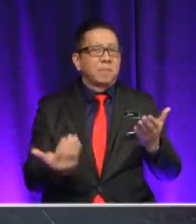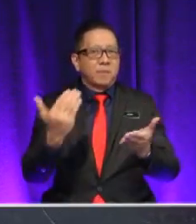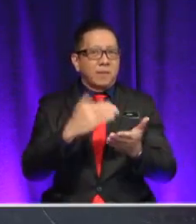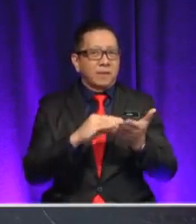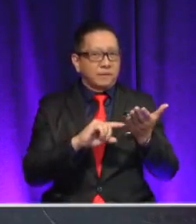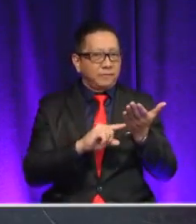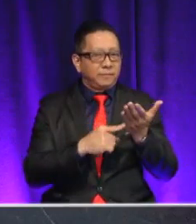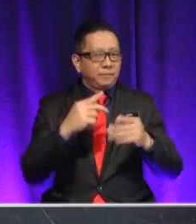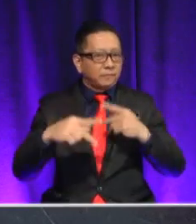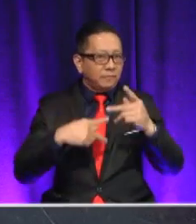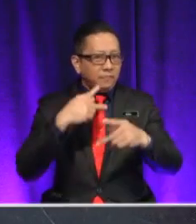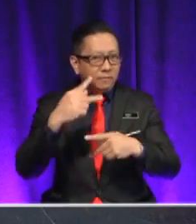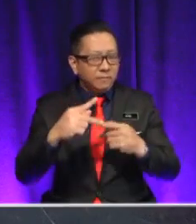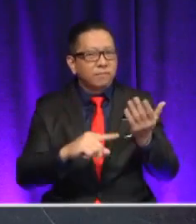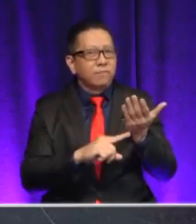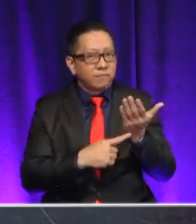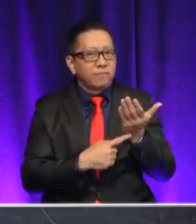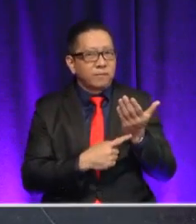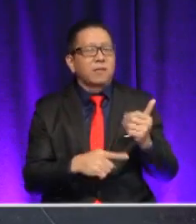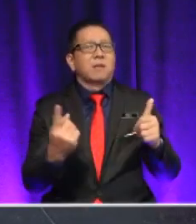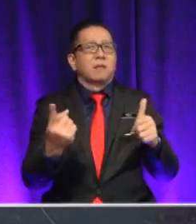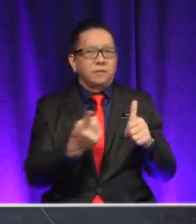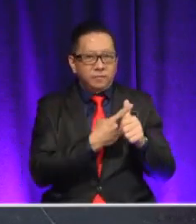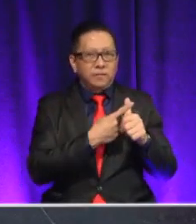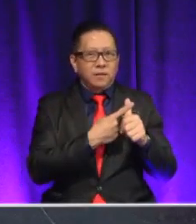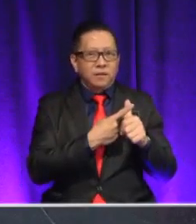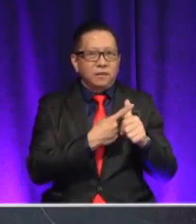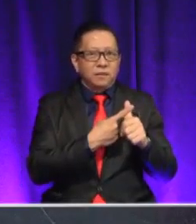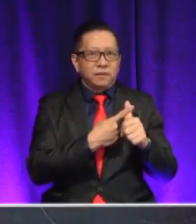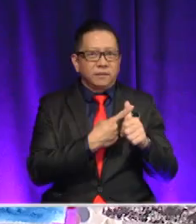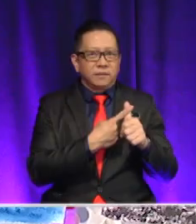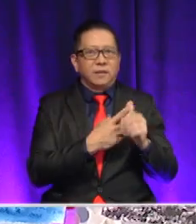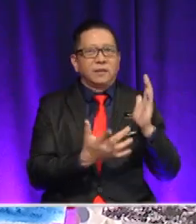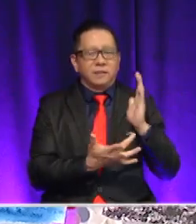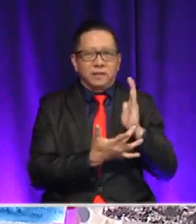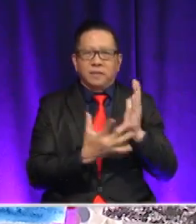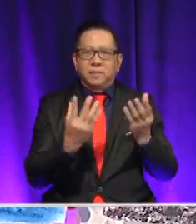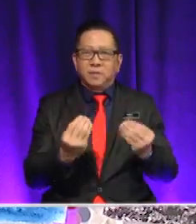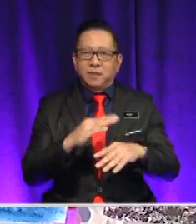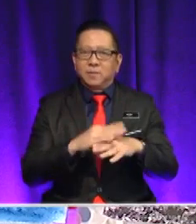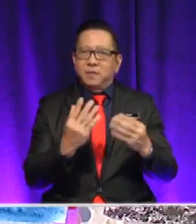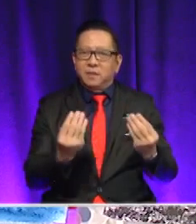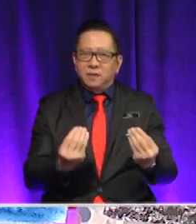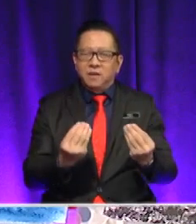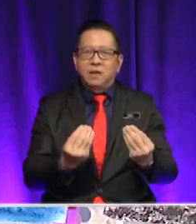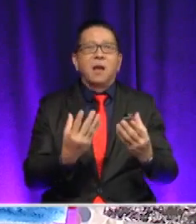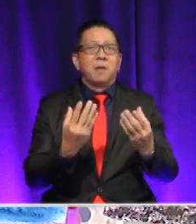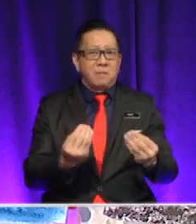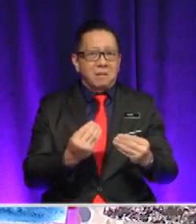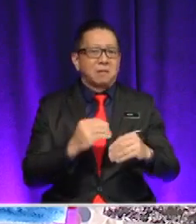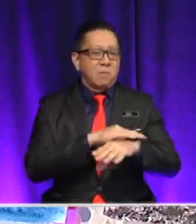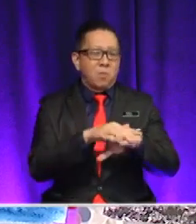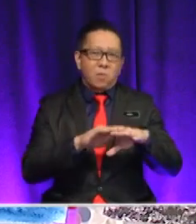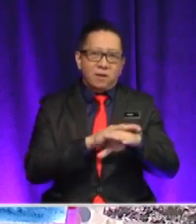proses pemulaan kita tadi ya Oke kita eee kita menggunakan teknik basah atau basah Jadi kita perlu Basahkan pembukaan